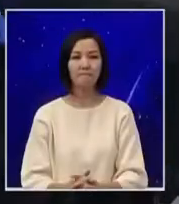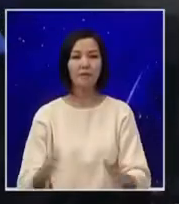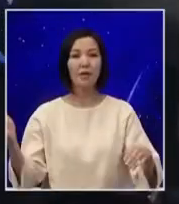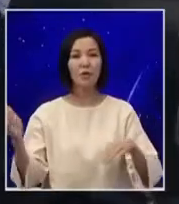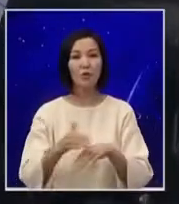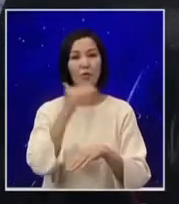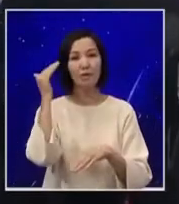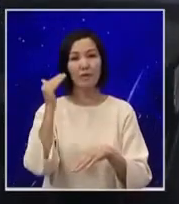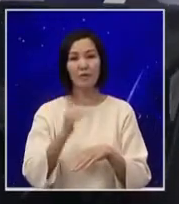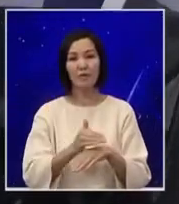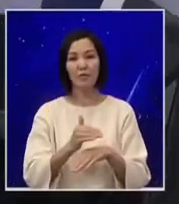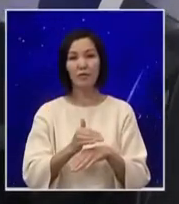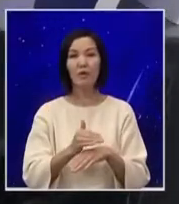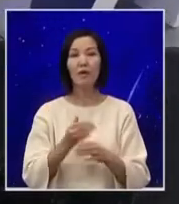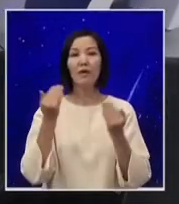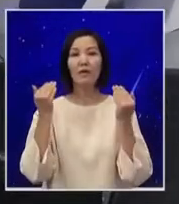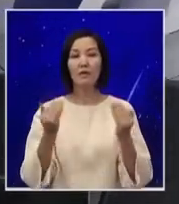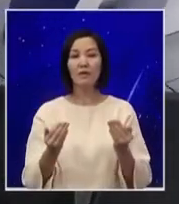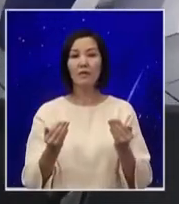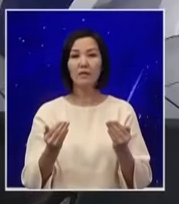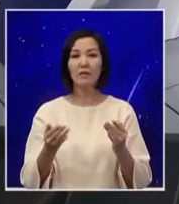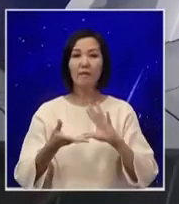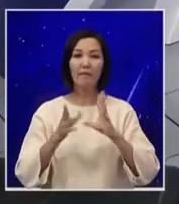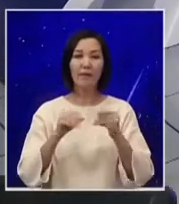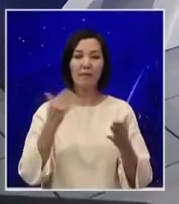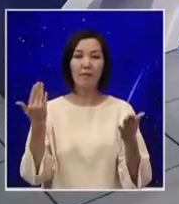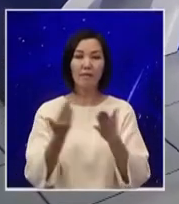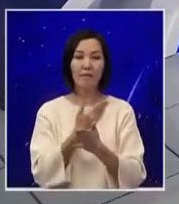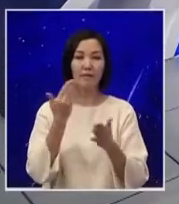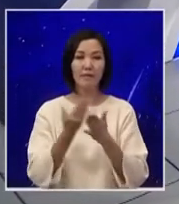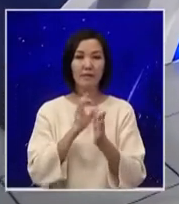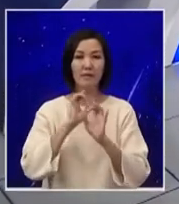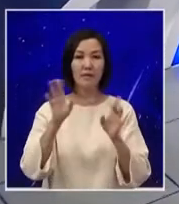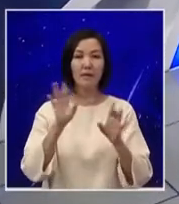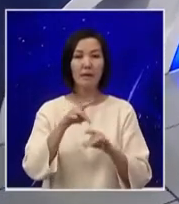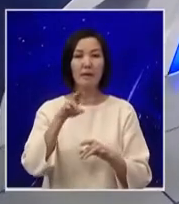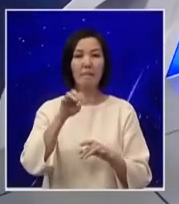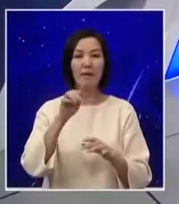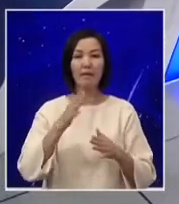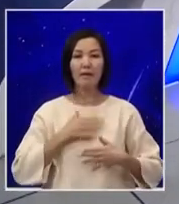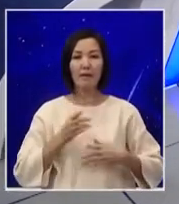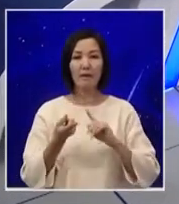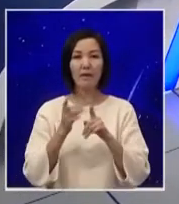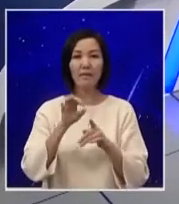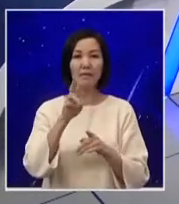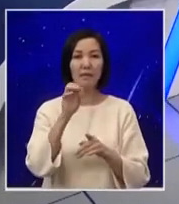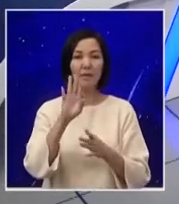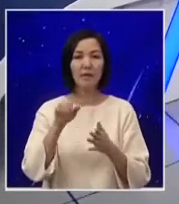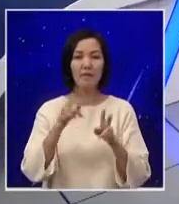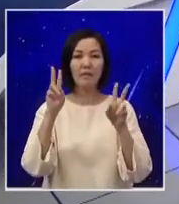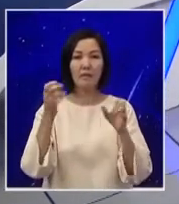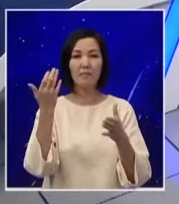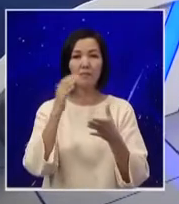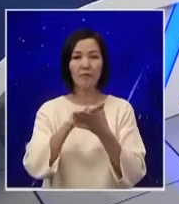здравствуйте вы смотрите новости на телеканале шитсу с вами панамы семикова сурдоперевод айгуль столбе кавай вначале выпуска